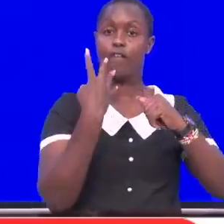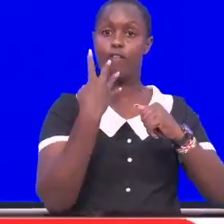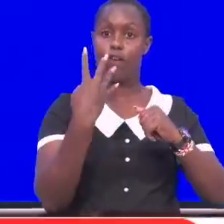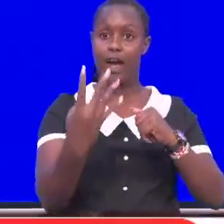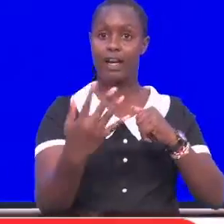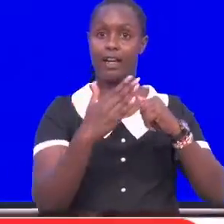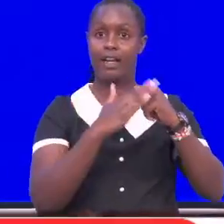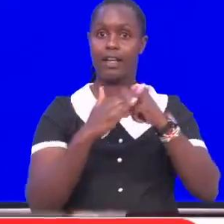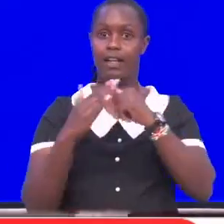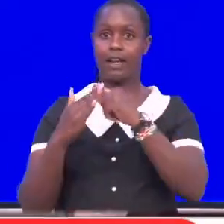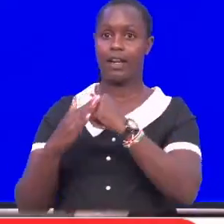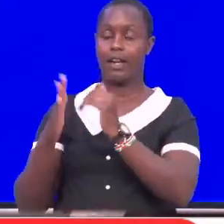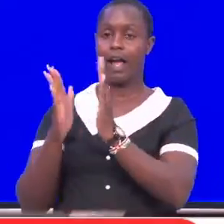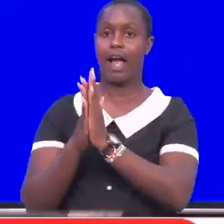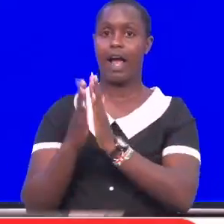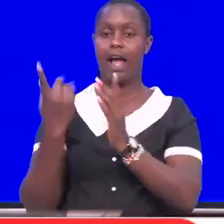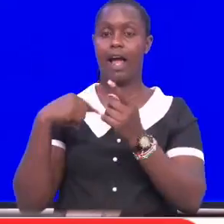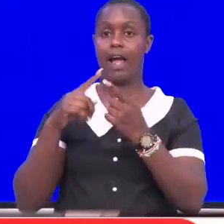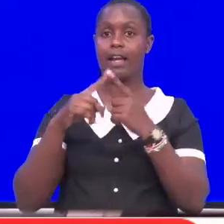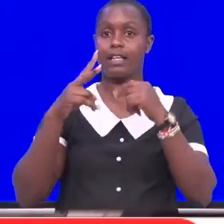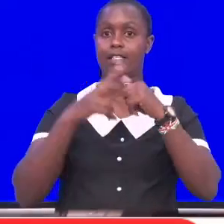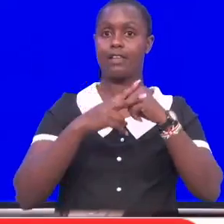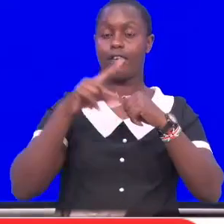7499 na shilingi